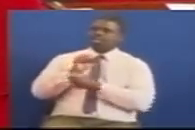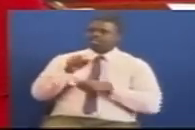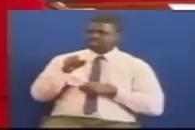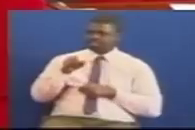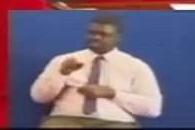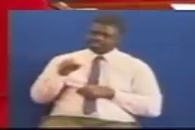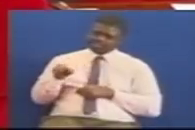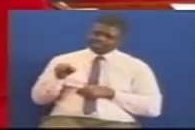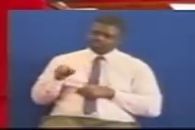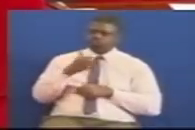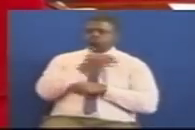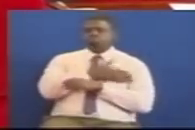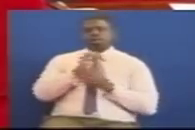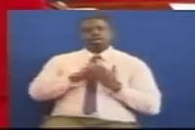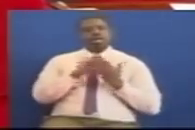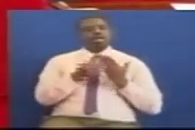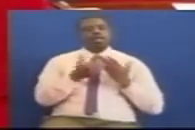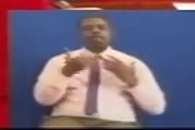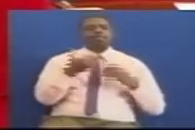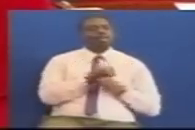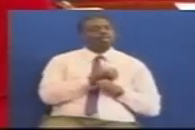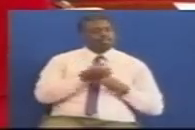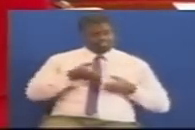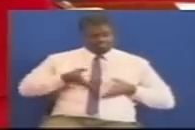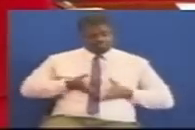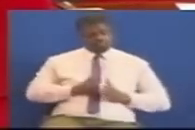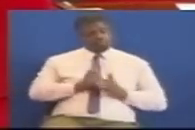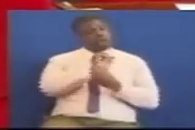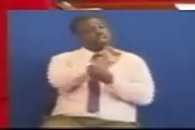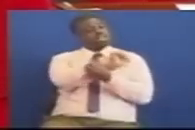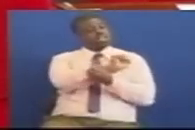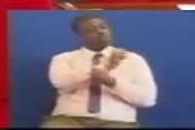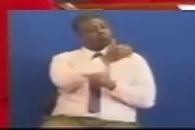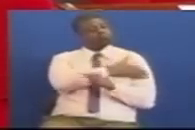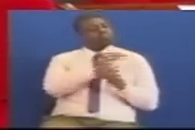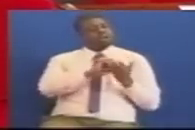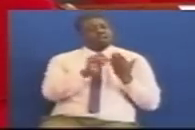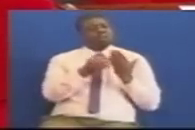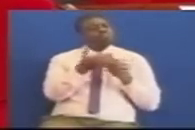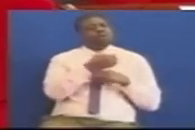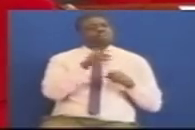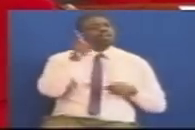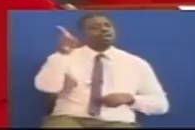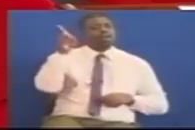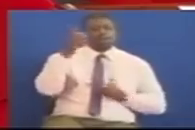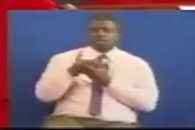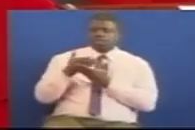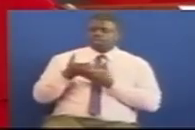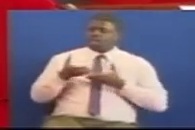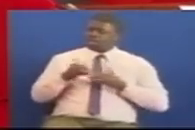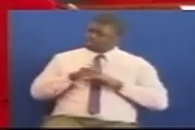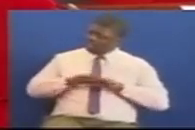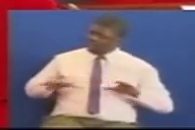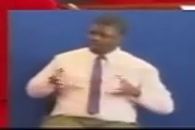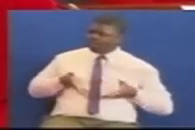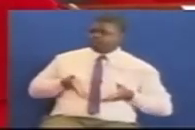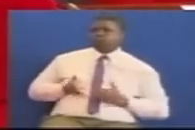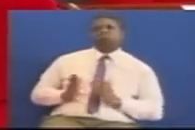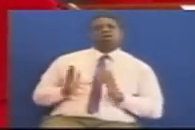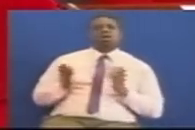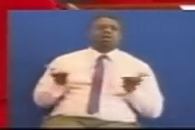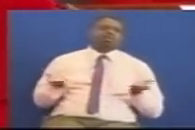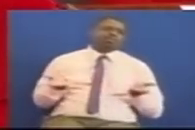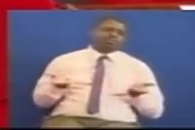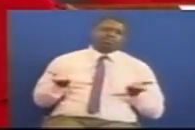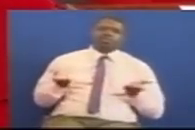gani wanazopata ili kuhakikisha wanajifungua salama? Swali hili linaenda kujibiwa na Waziri